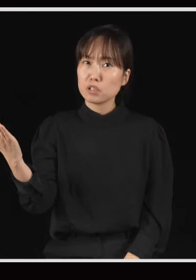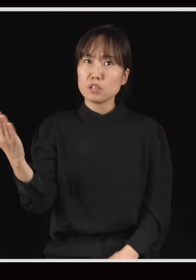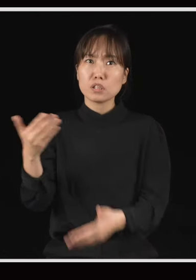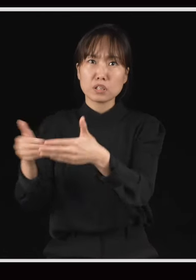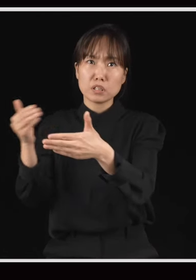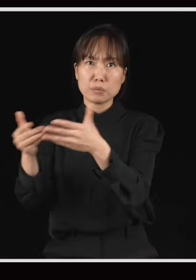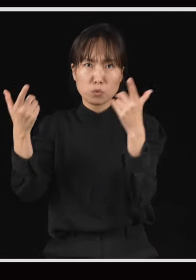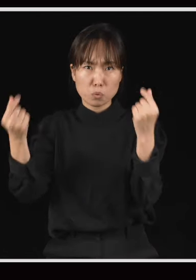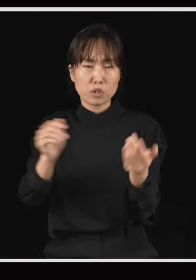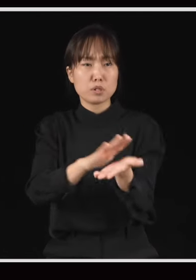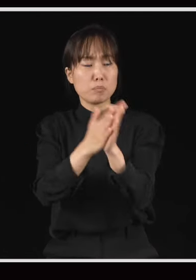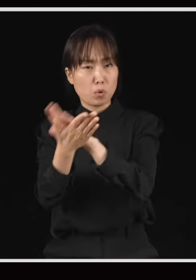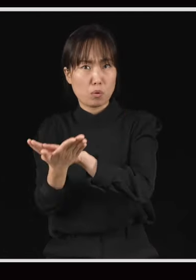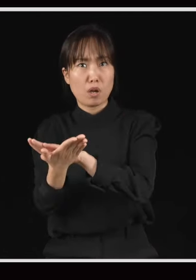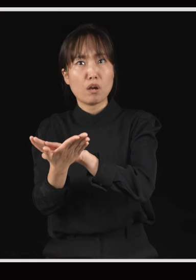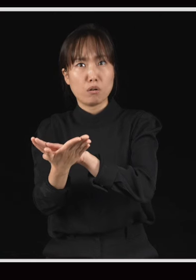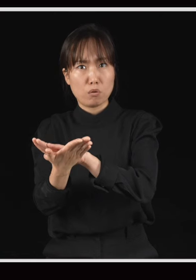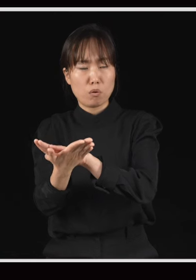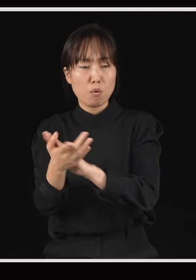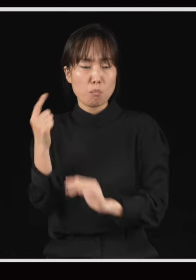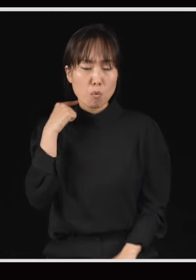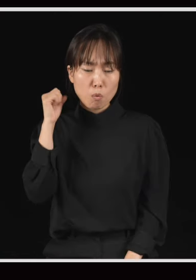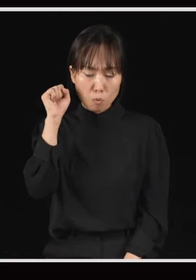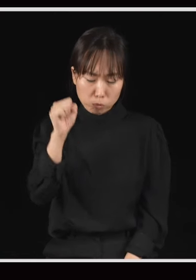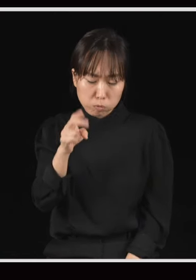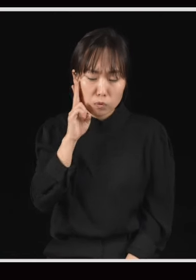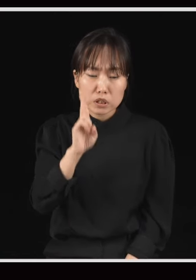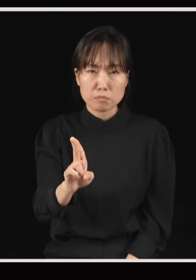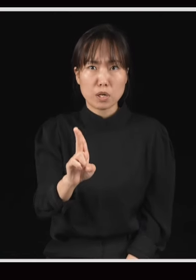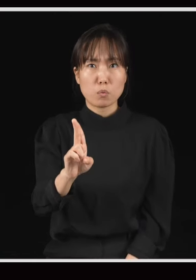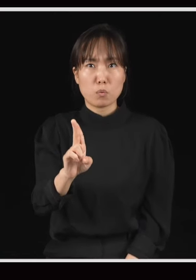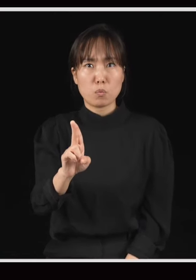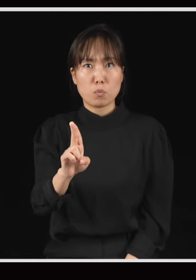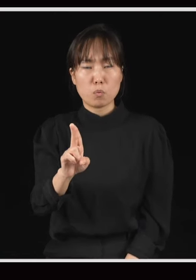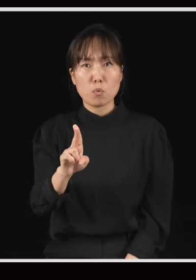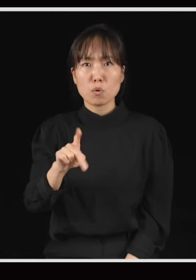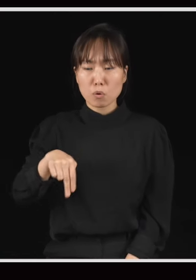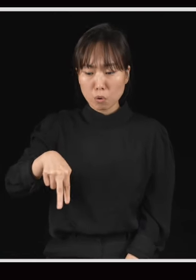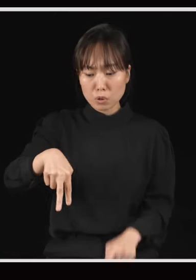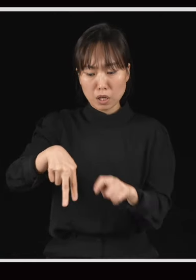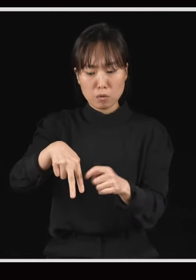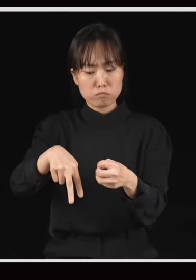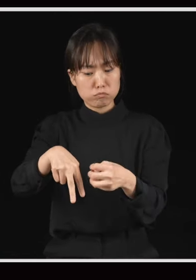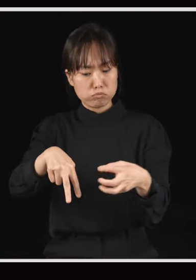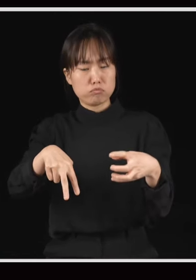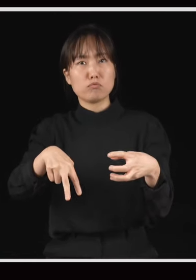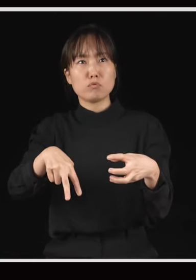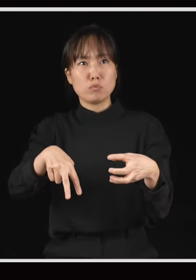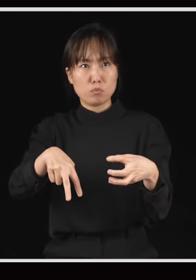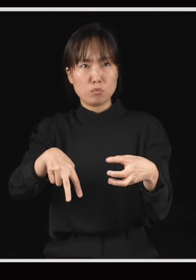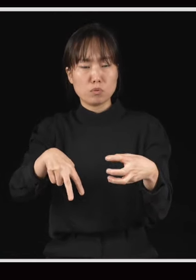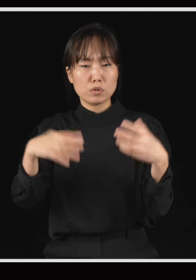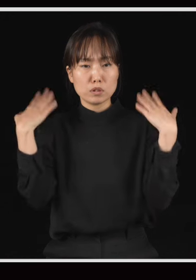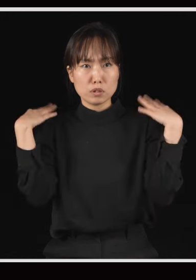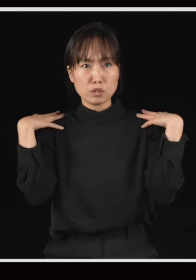이게 마네킹인데요. 앞을 보기 위해서 이렇게 과신전을 하게 되고 다리는 붓고